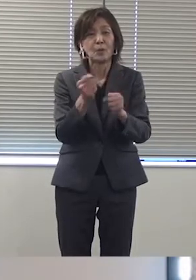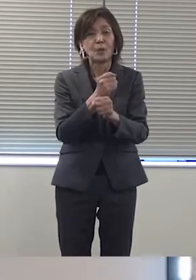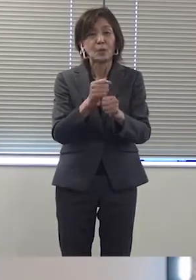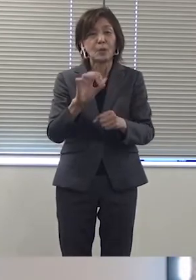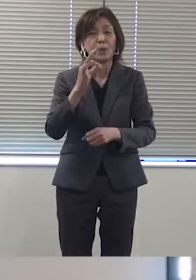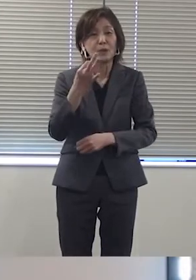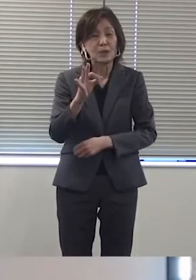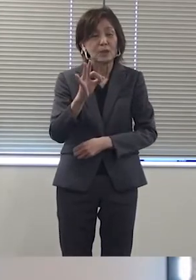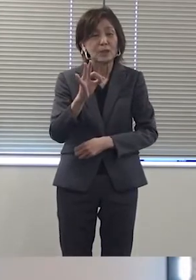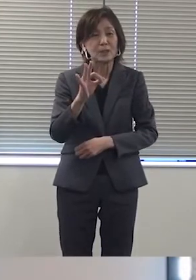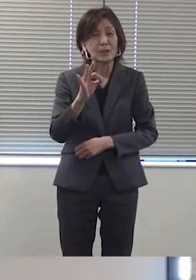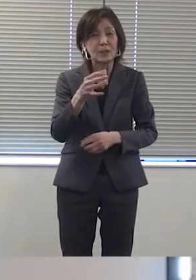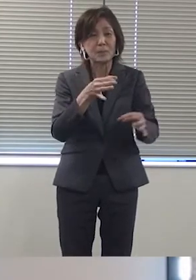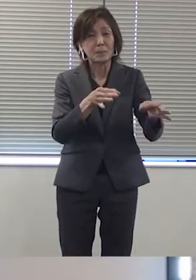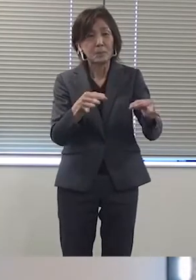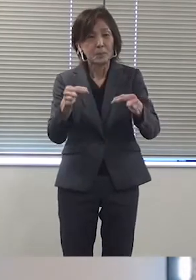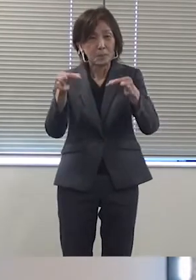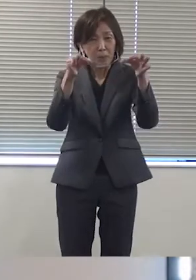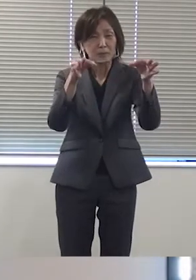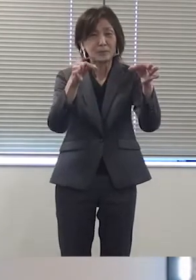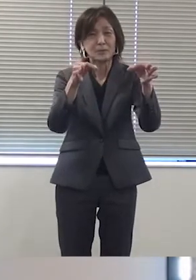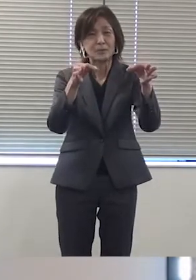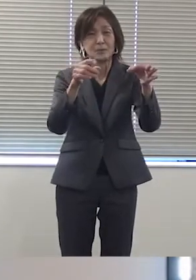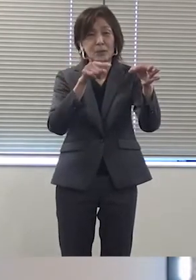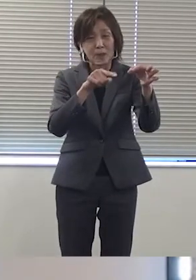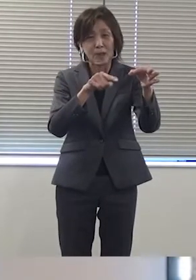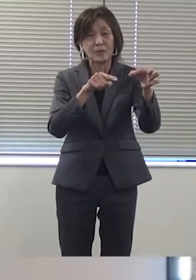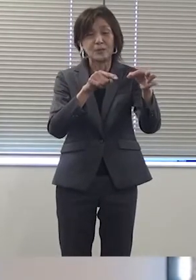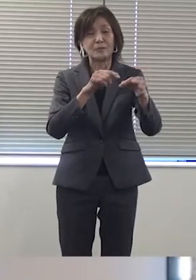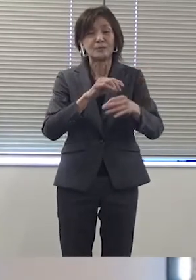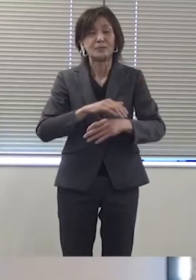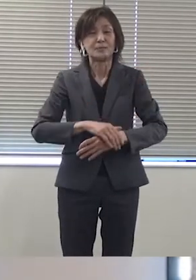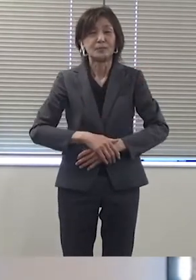状だと思います。ちょっと遅く説明してます。